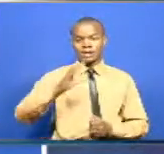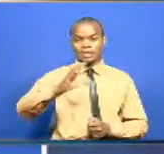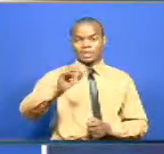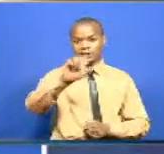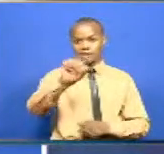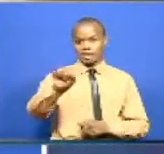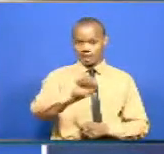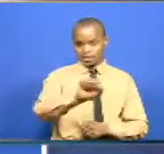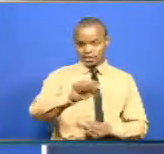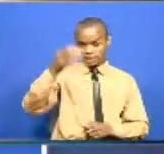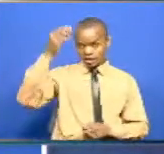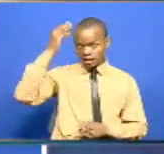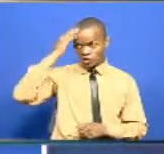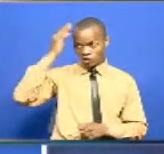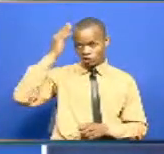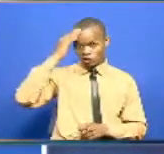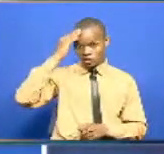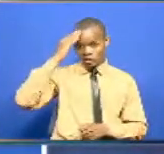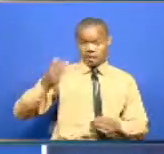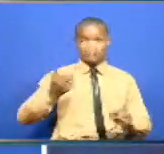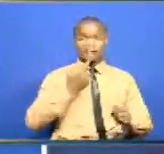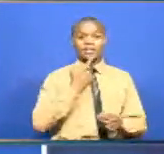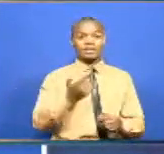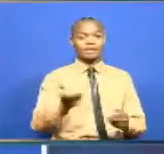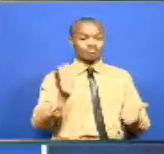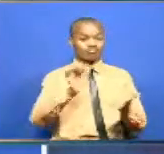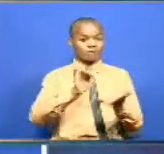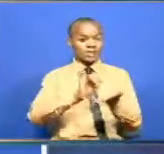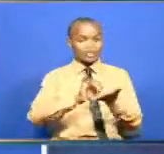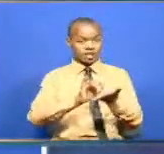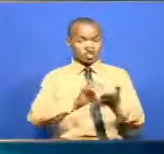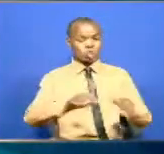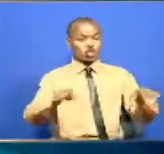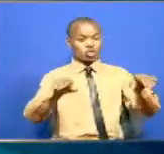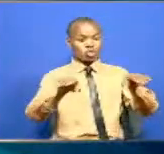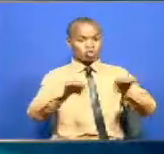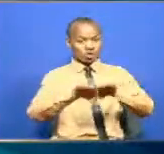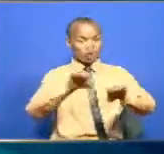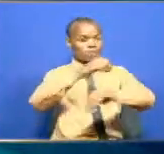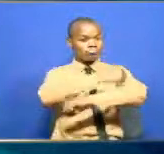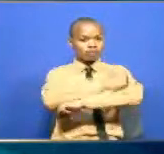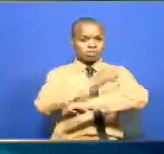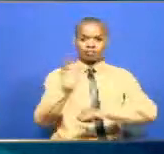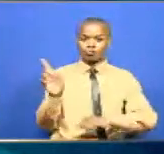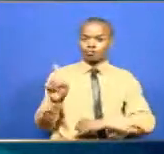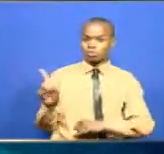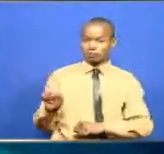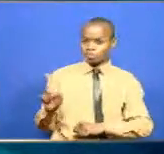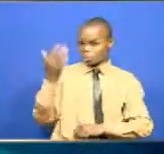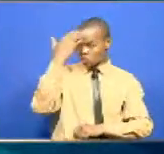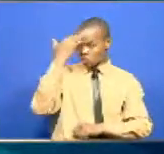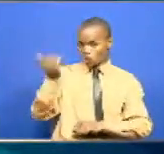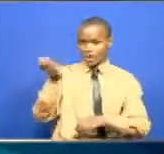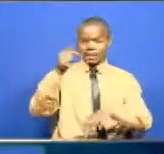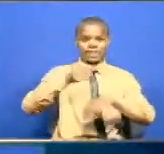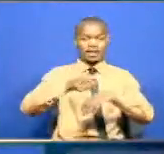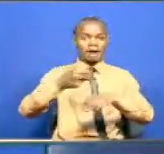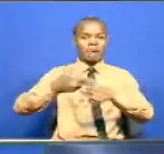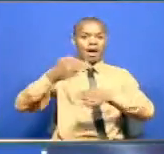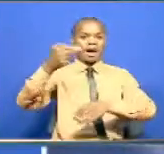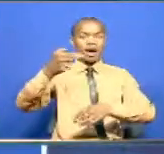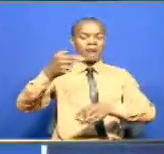elimu Profesa George Magoha amekariri kwamba shule hazitafungwa. Hii ni licha ya visa vipya vya maambukizi ya corona